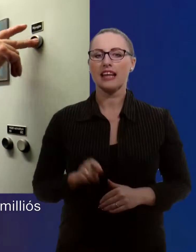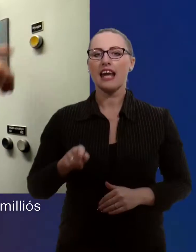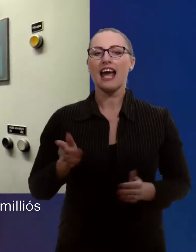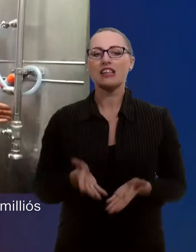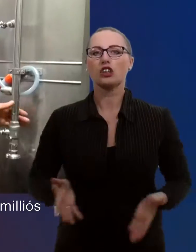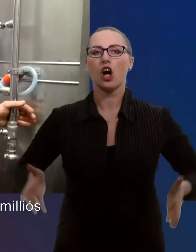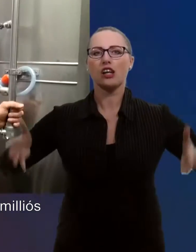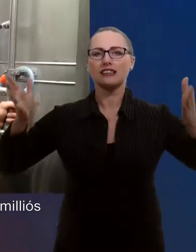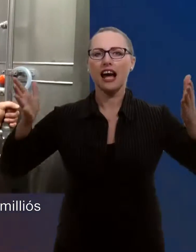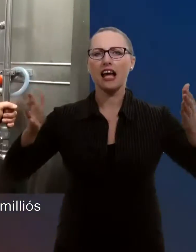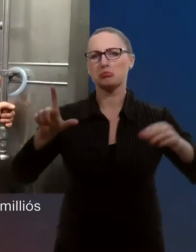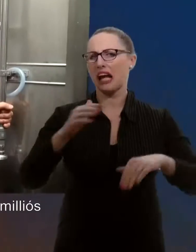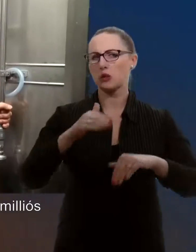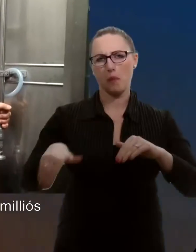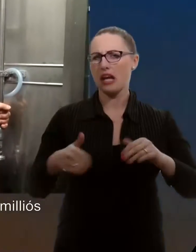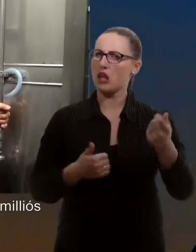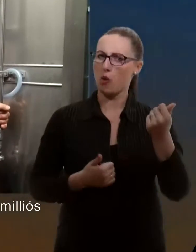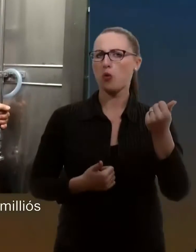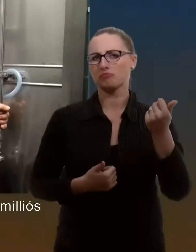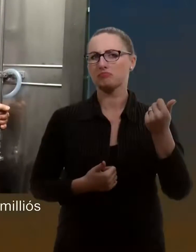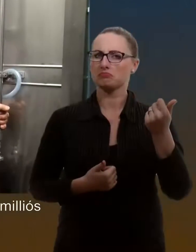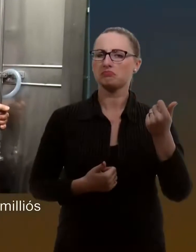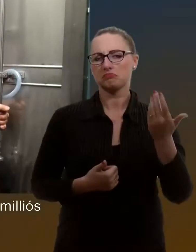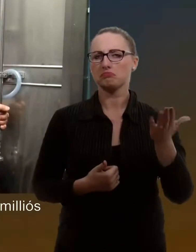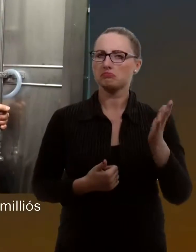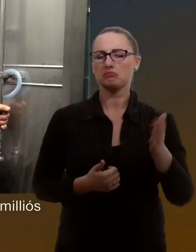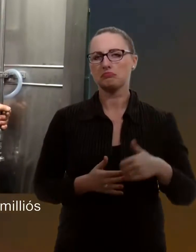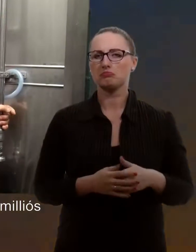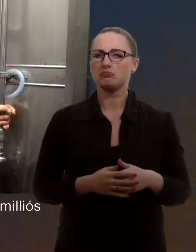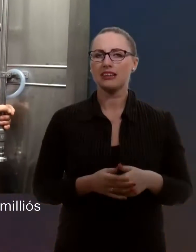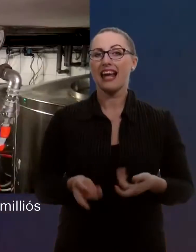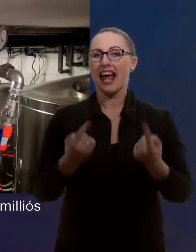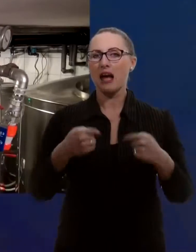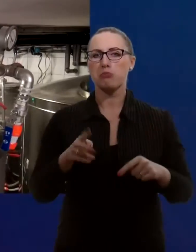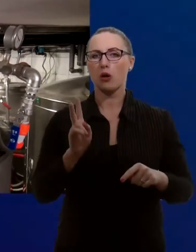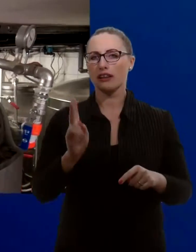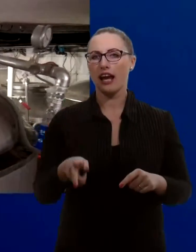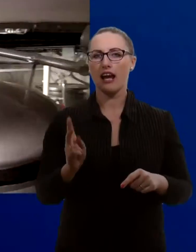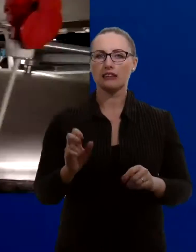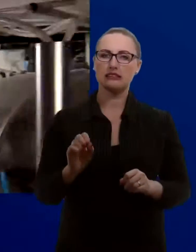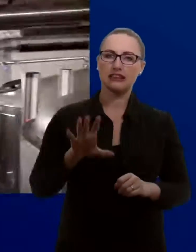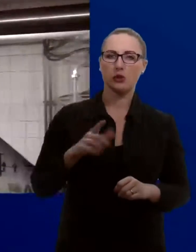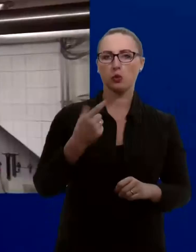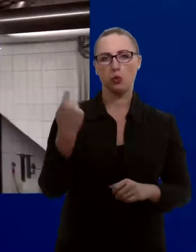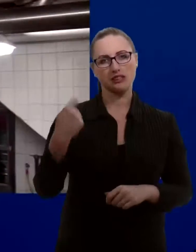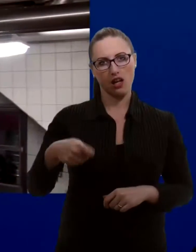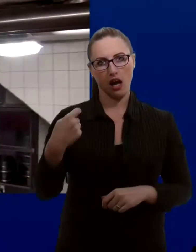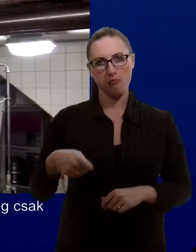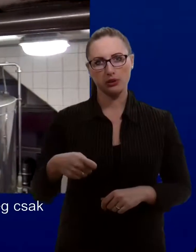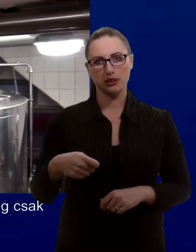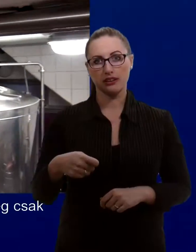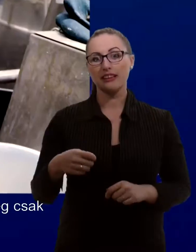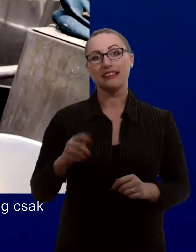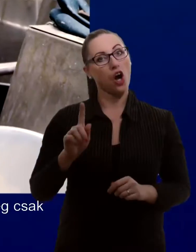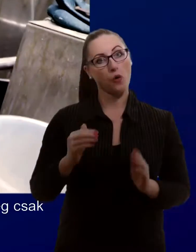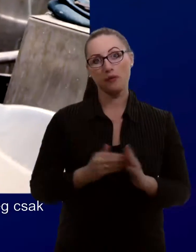Ez a tartály, ez ilyen 2 milliós nagyságrend. 2 milliós nagyságrend, de ebből kell egy 15-20 darab. Ugye